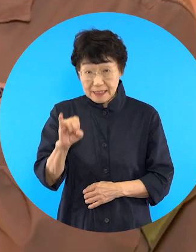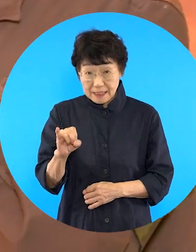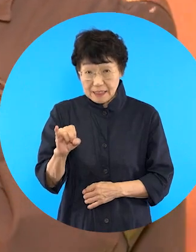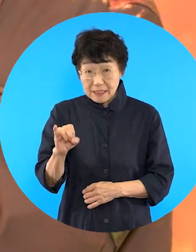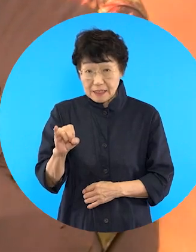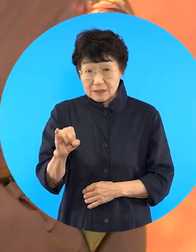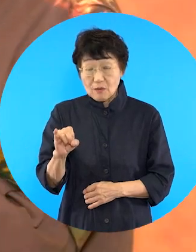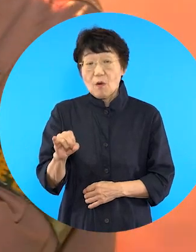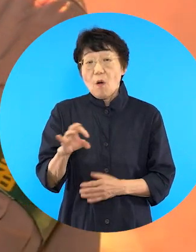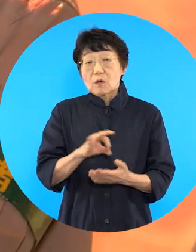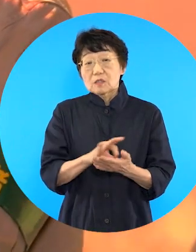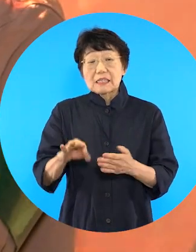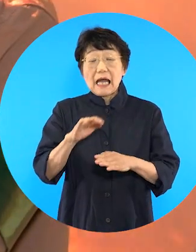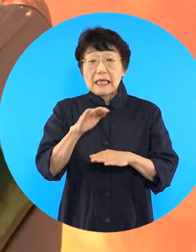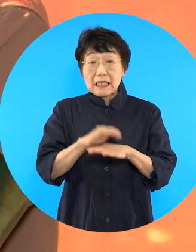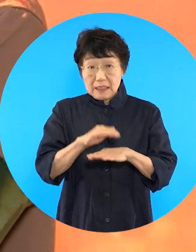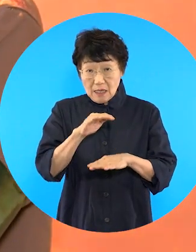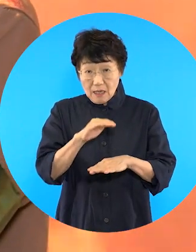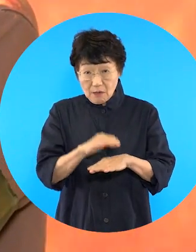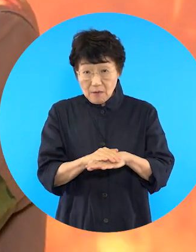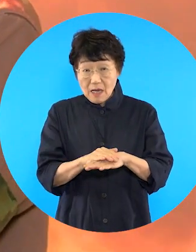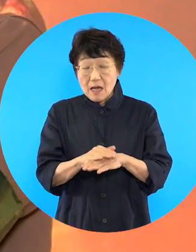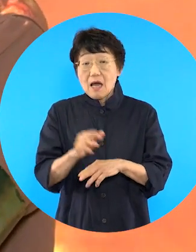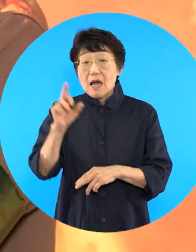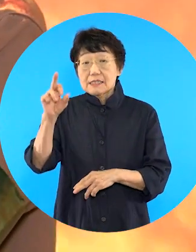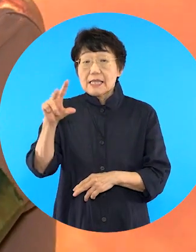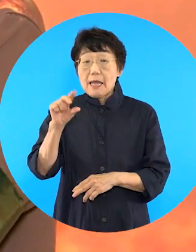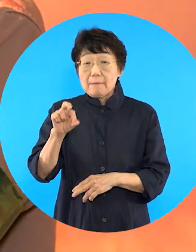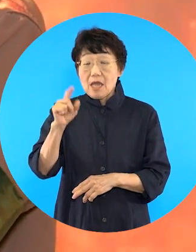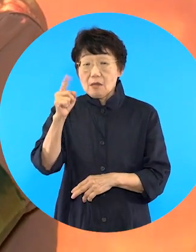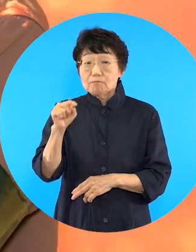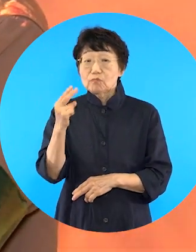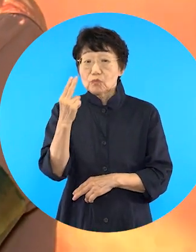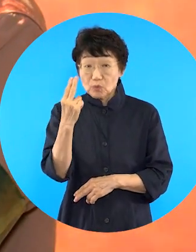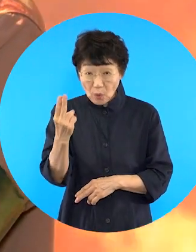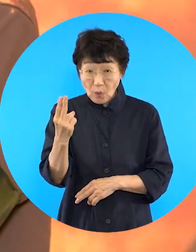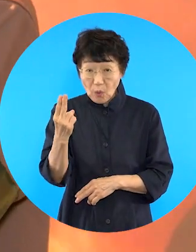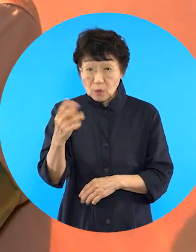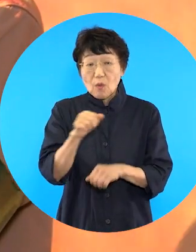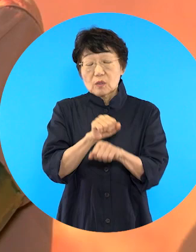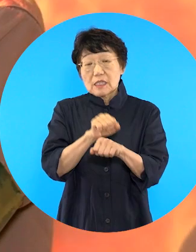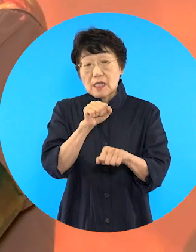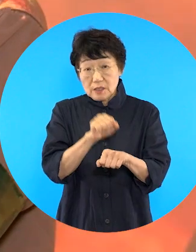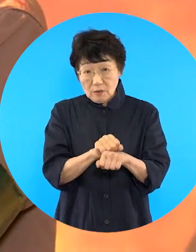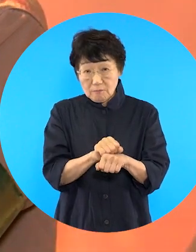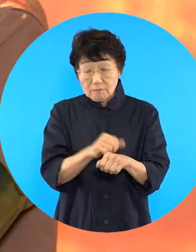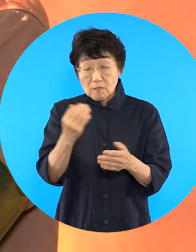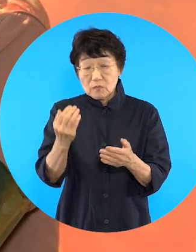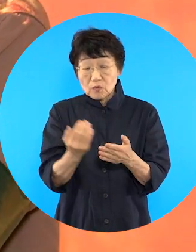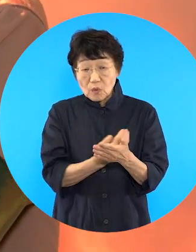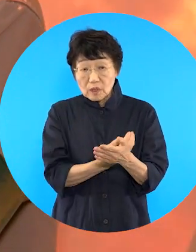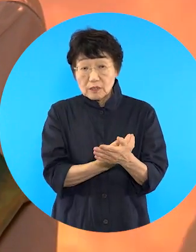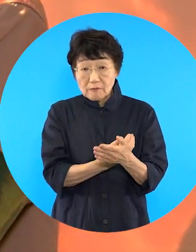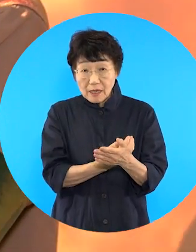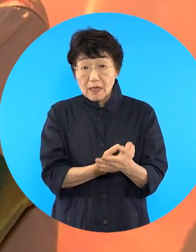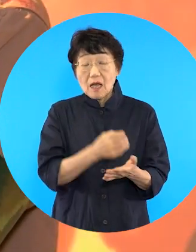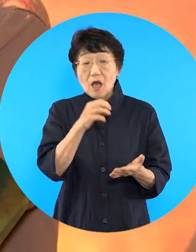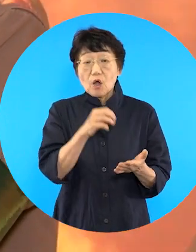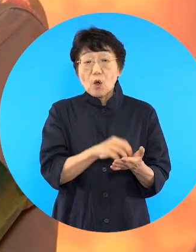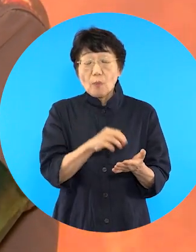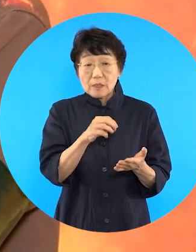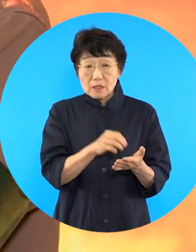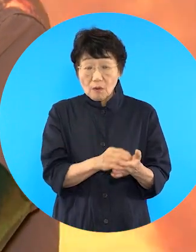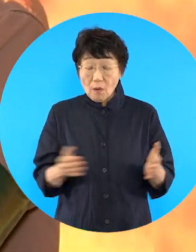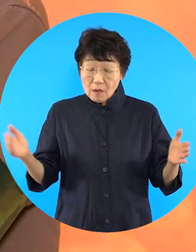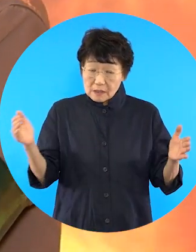でその灰は一部はセメントの原料として使われています。で残りの分なんですけども、中央